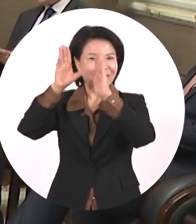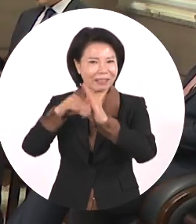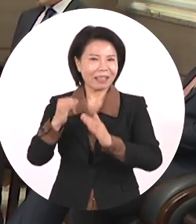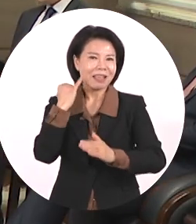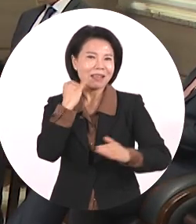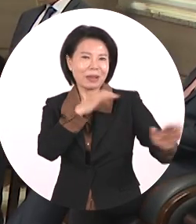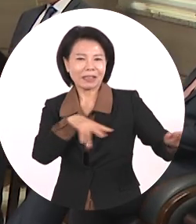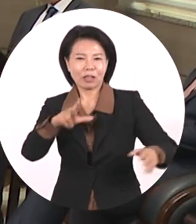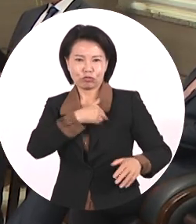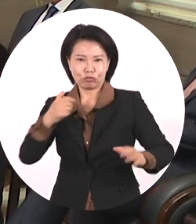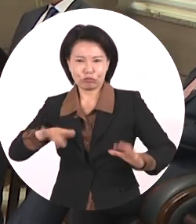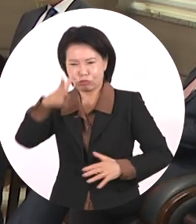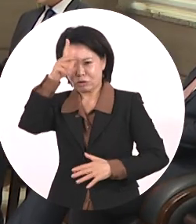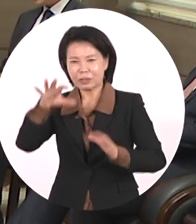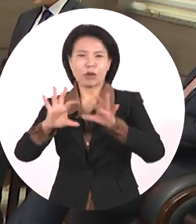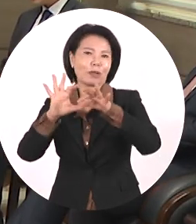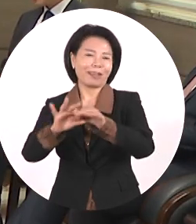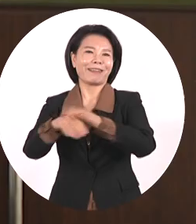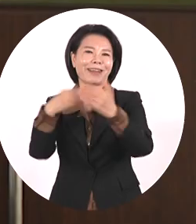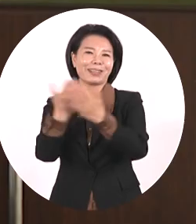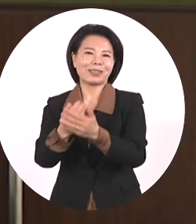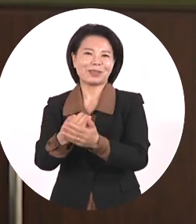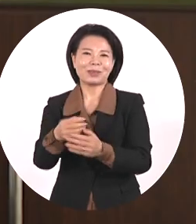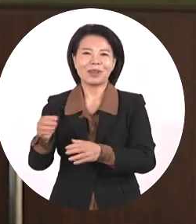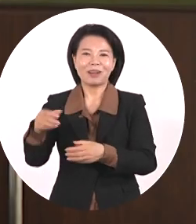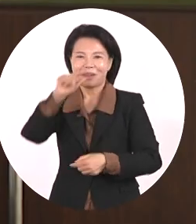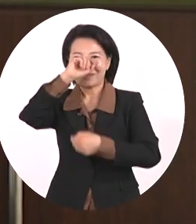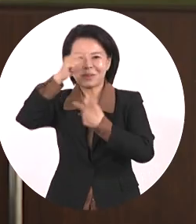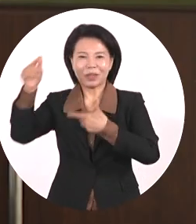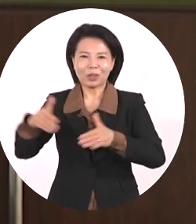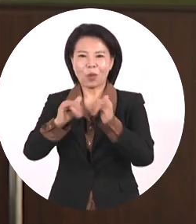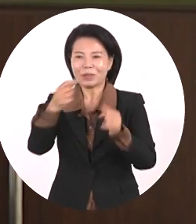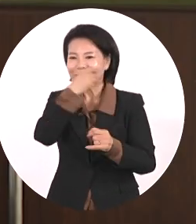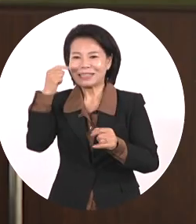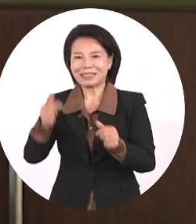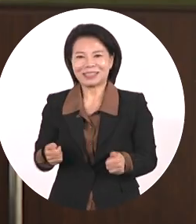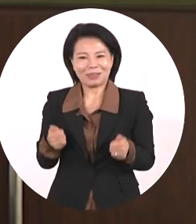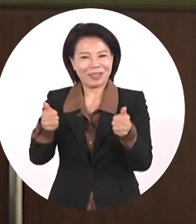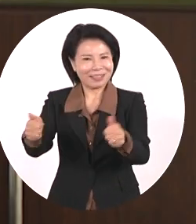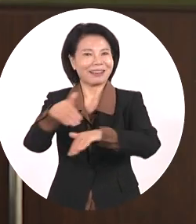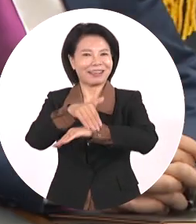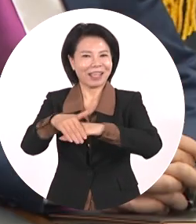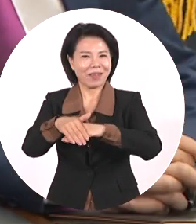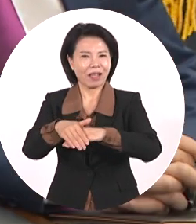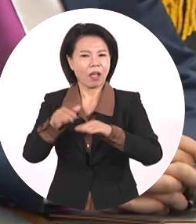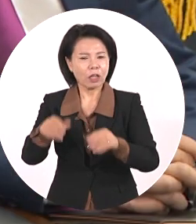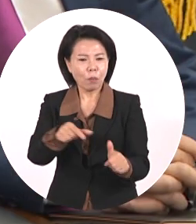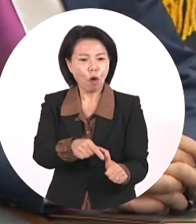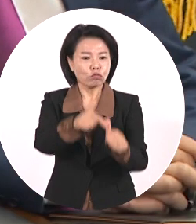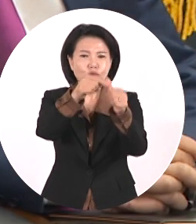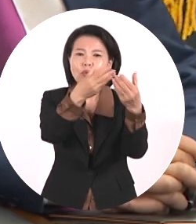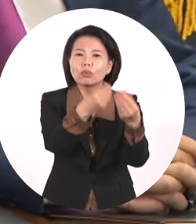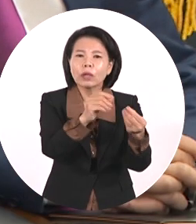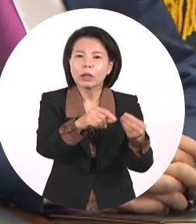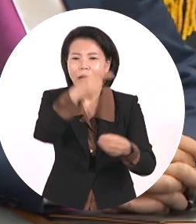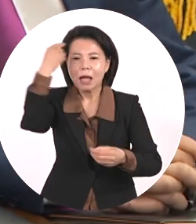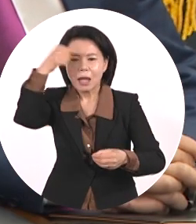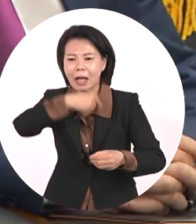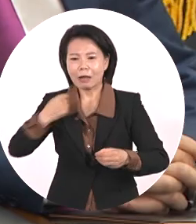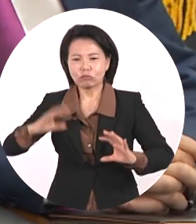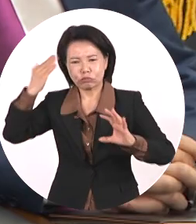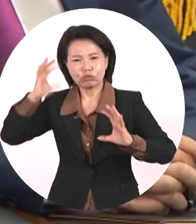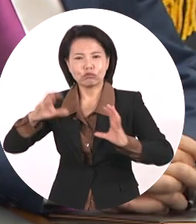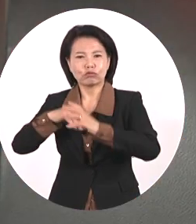참여한 중국 해경 관계자를 초청해 명예 제주도 민증을 수여할 계획입니다. 도는 이번 구조